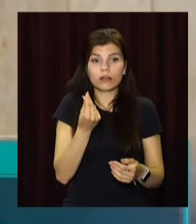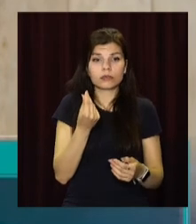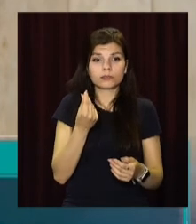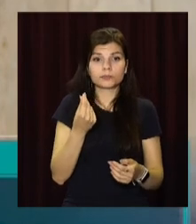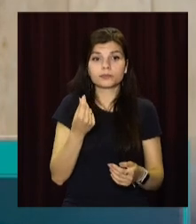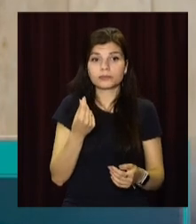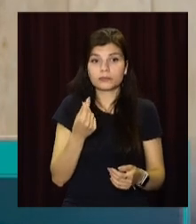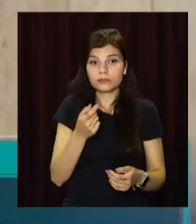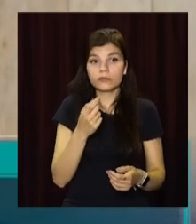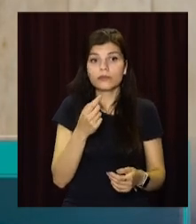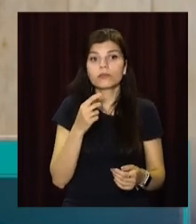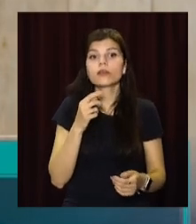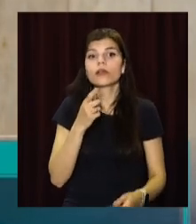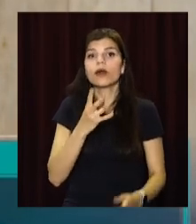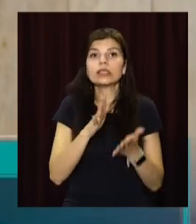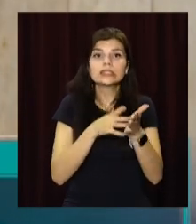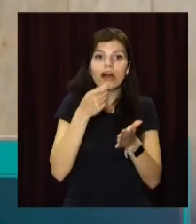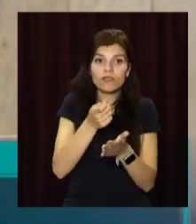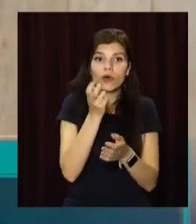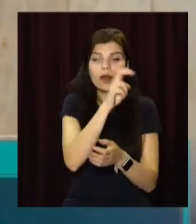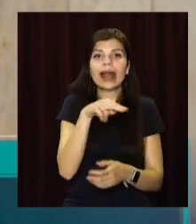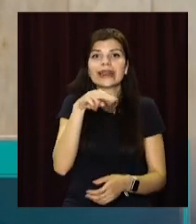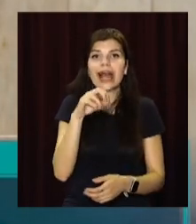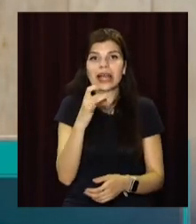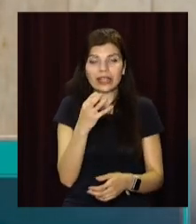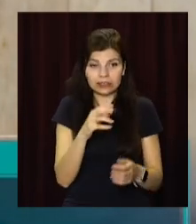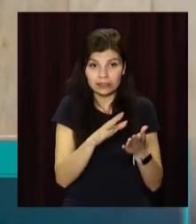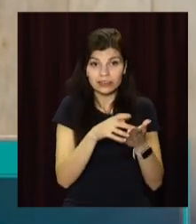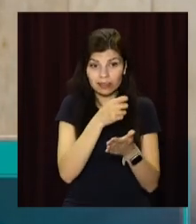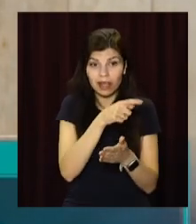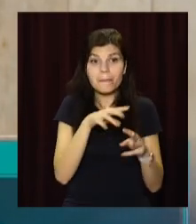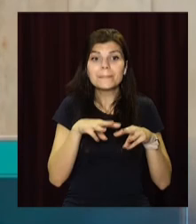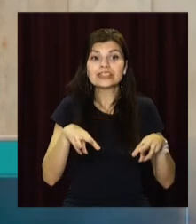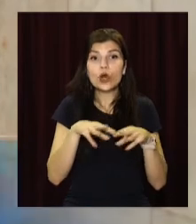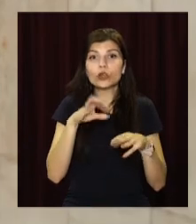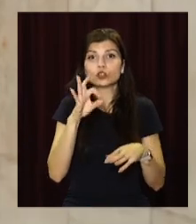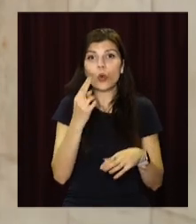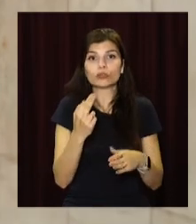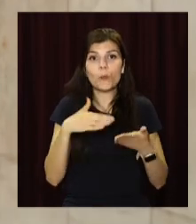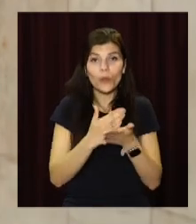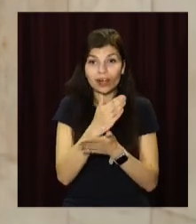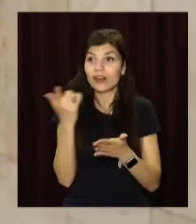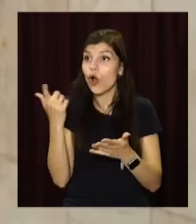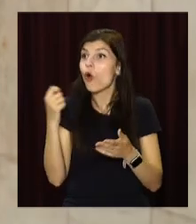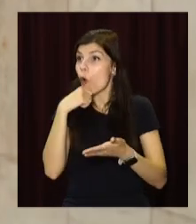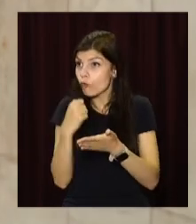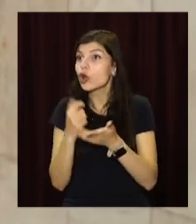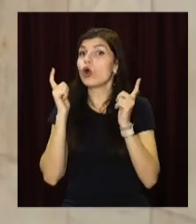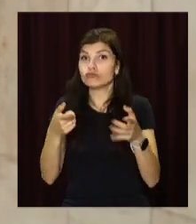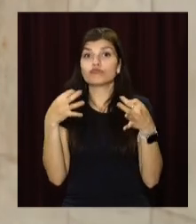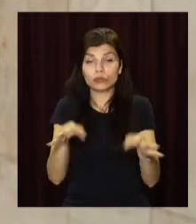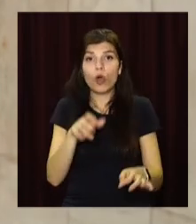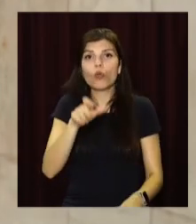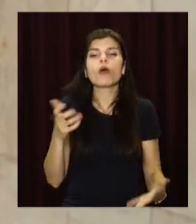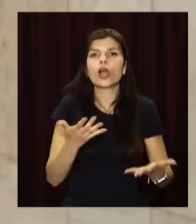Їм треба буде подати заяву та декларацію в новій формі, яка затверджена Міністерством соціальної політики. Ті люди, які